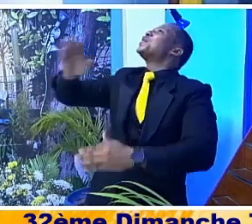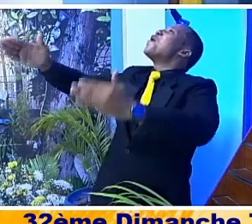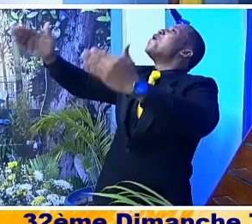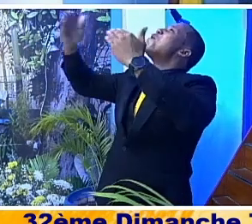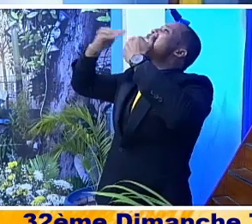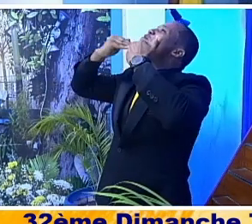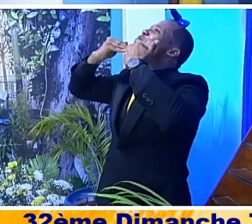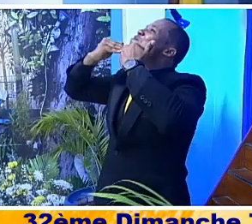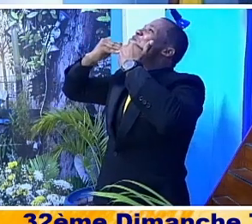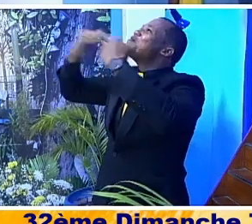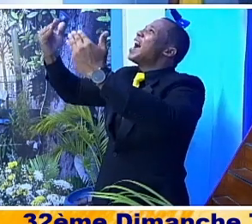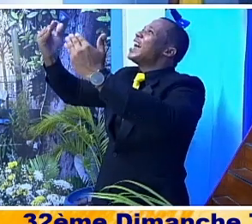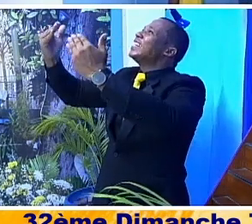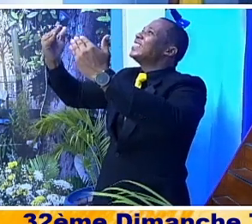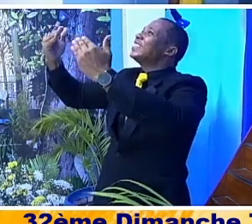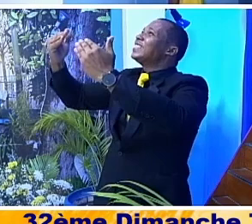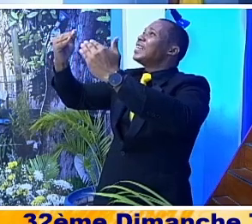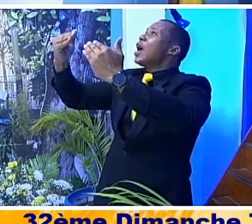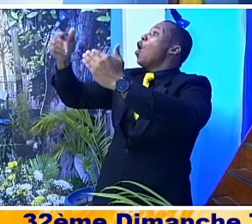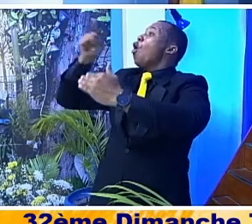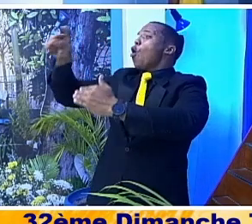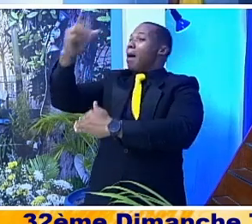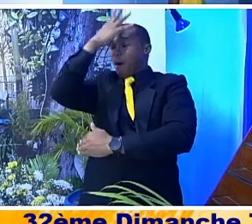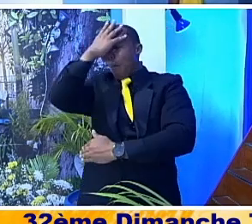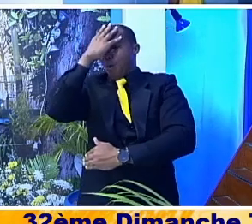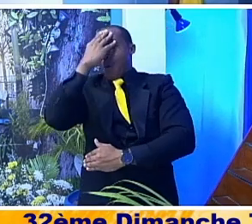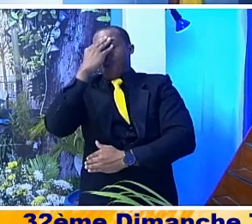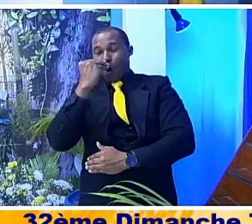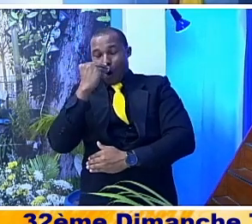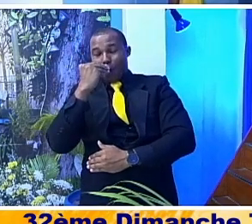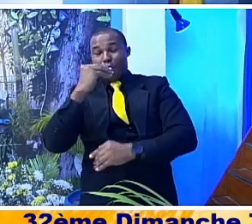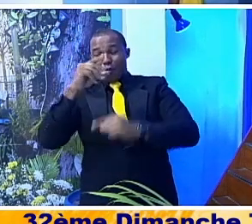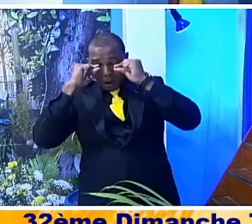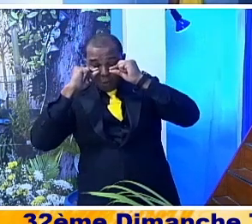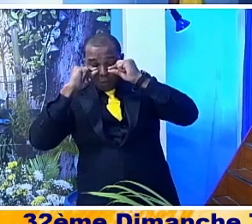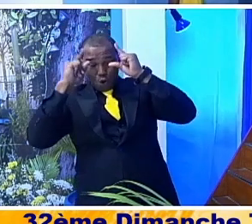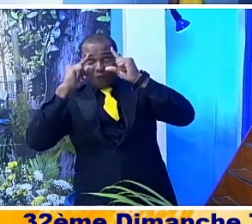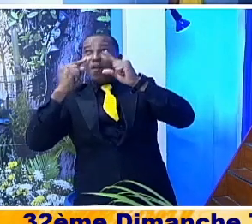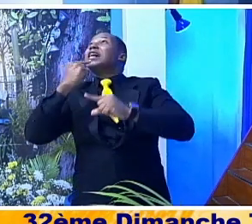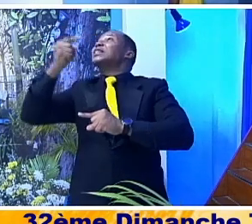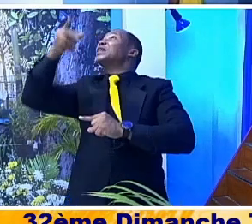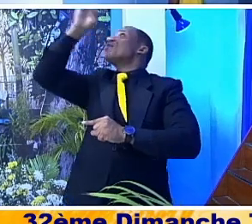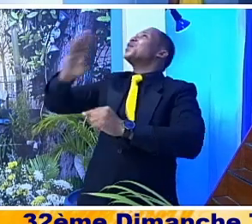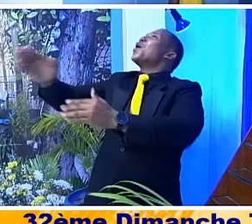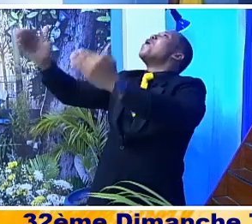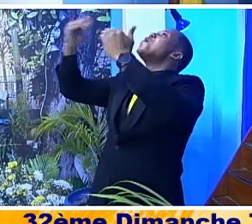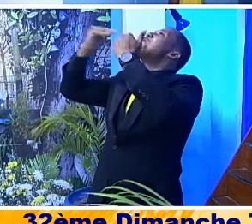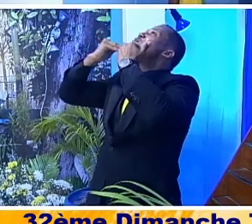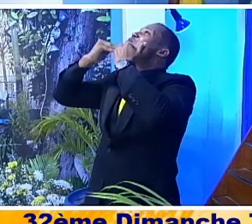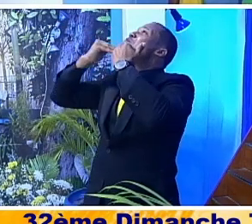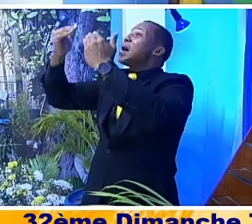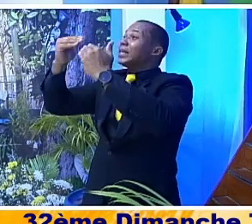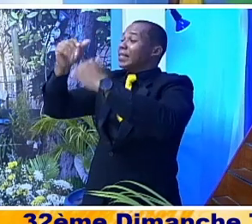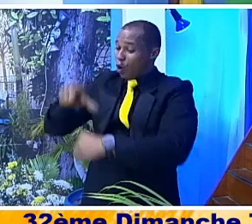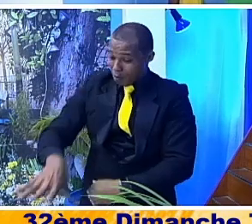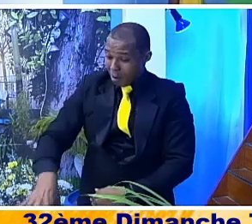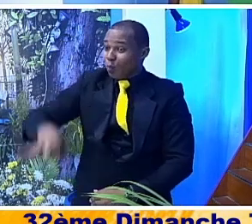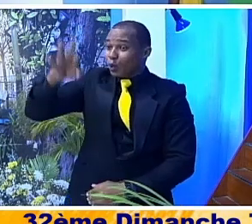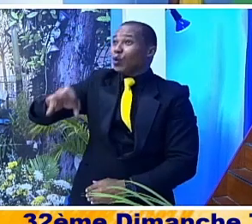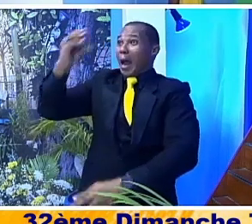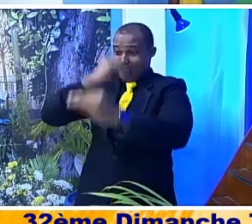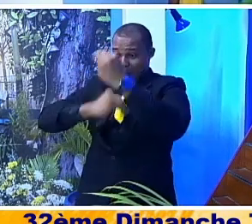merci. Ou dormi, ou levé, ou dit bon Dieu merci. Ou je non ti manje ou